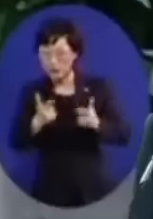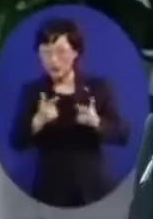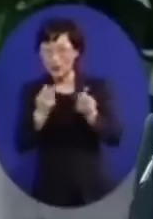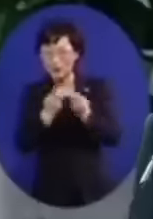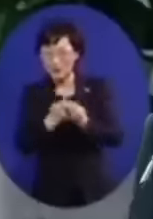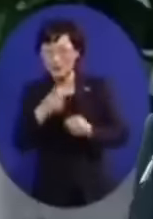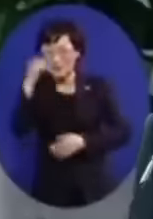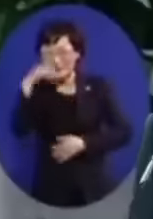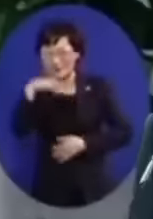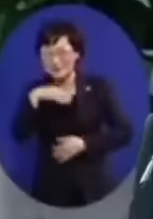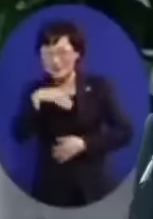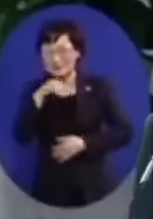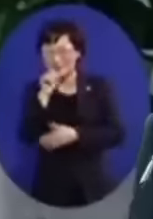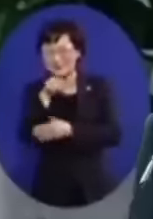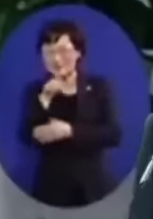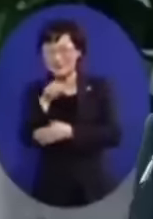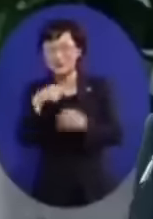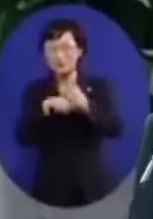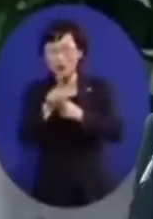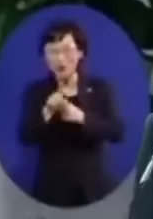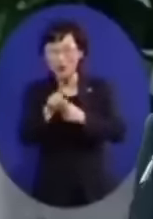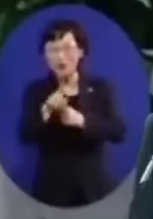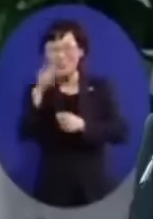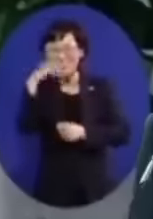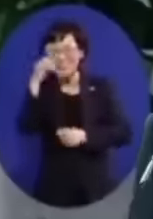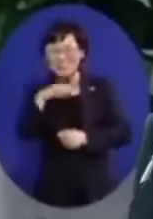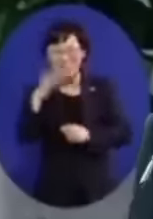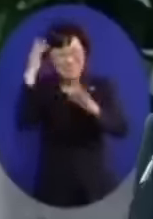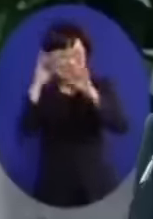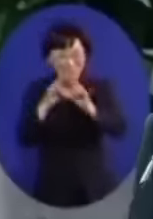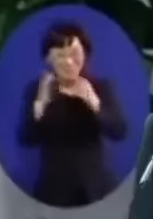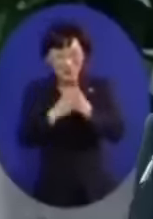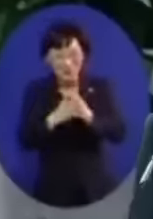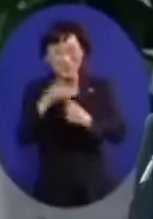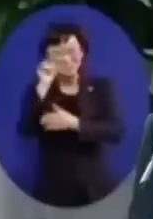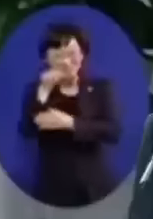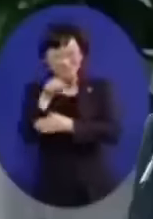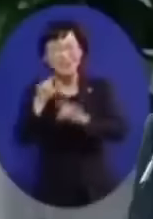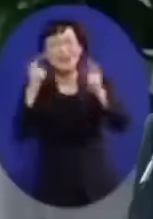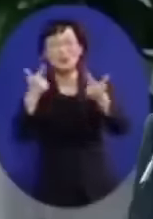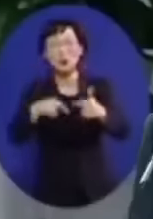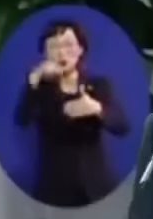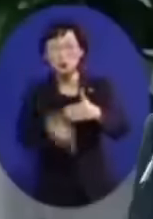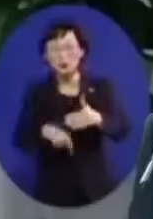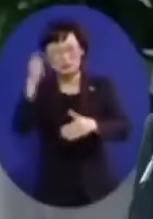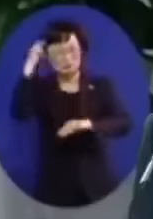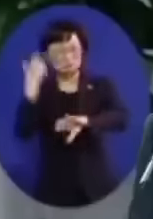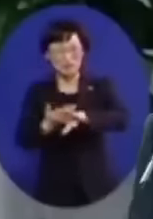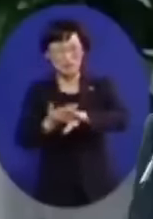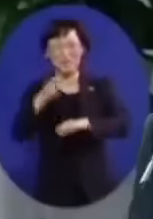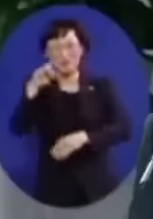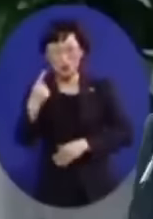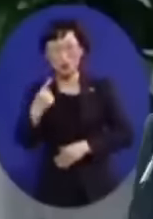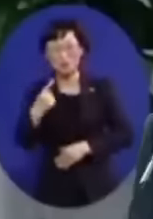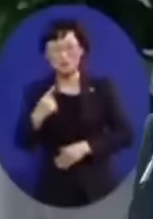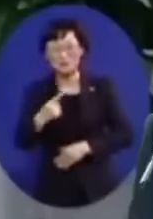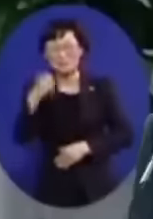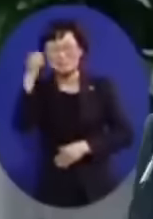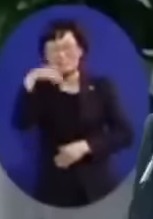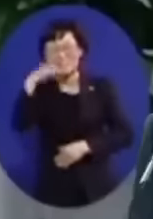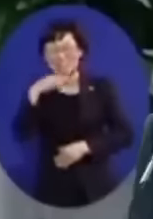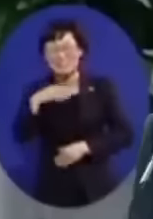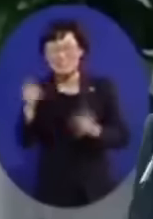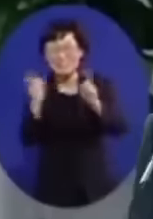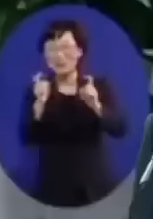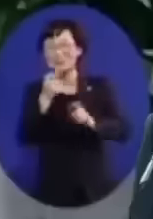하는 것은 꼭 동의하면서 끄덕끄덕 하는 건 아닙니다. 속으로 반대해도 평안하려고 그렇게 하는